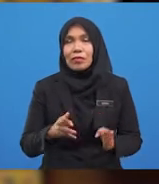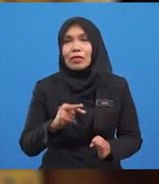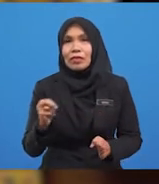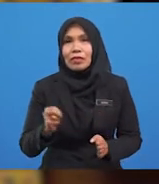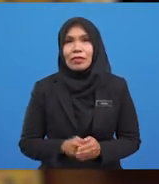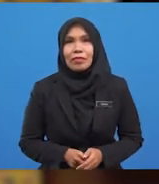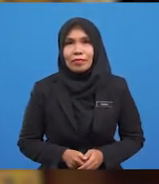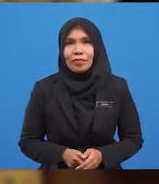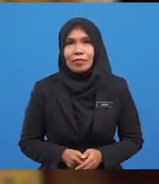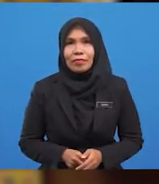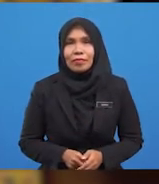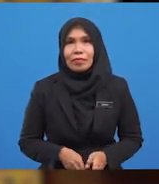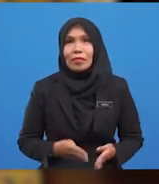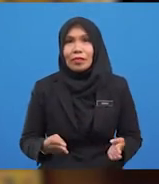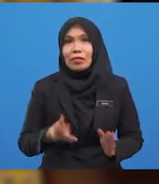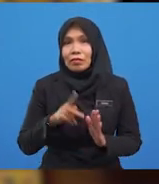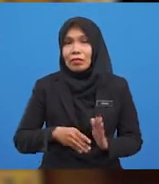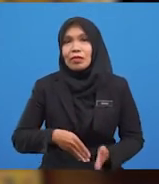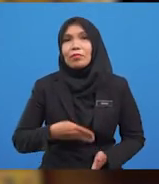Bahasa Kebanggaan.